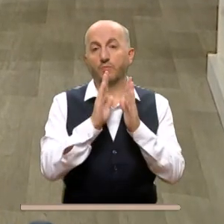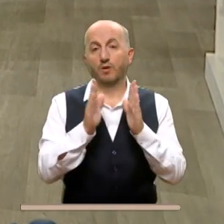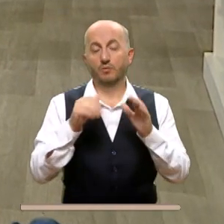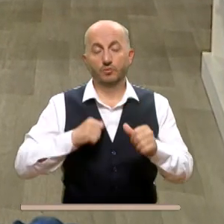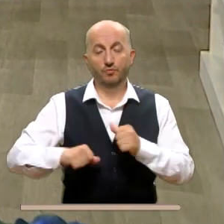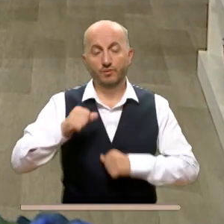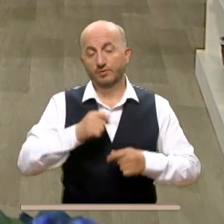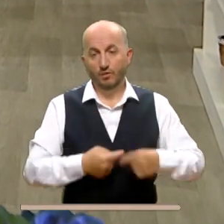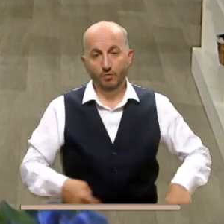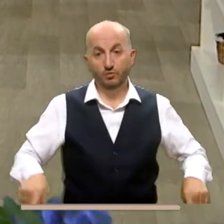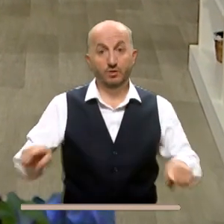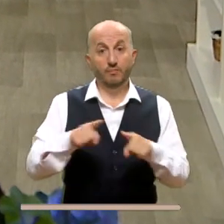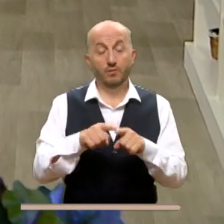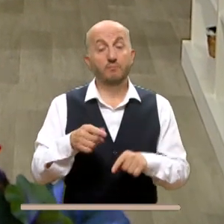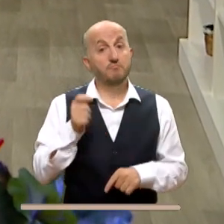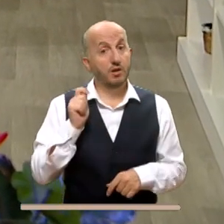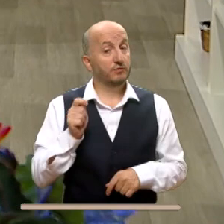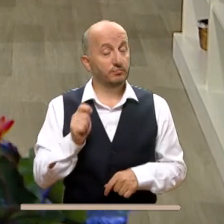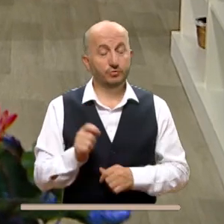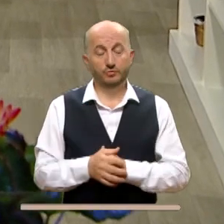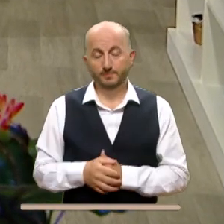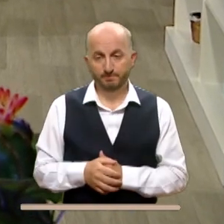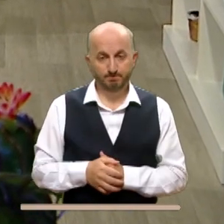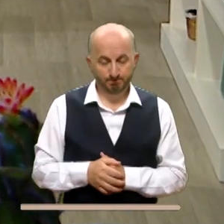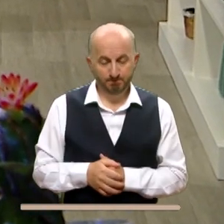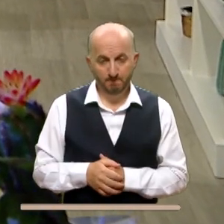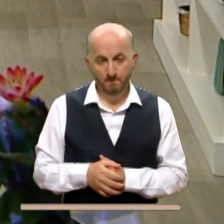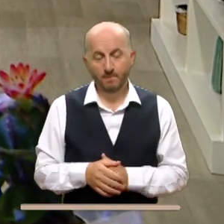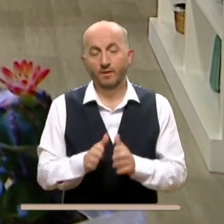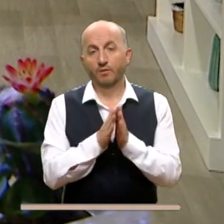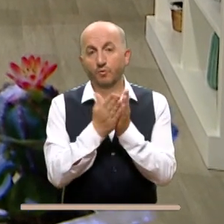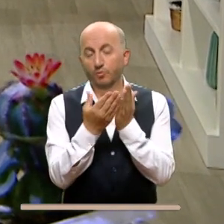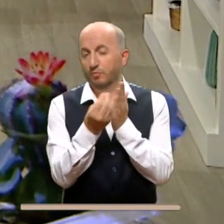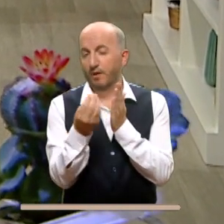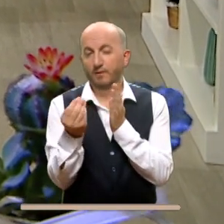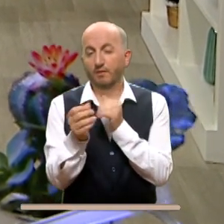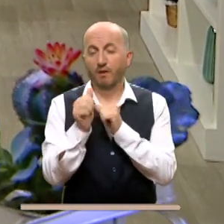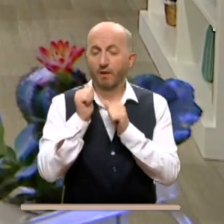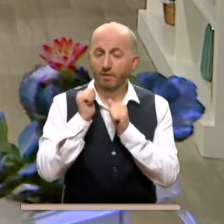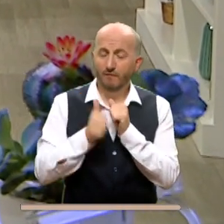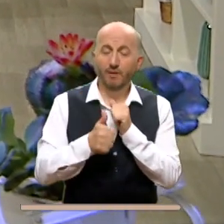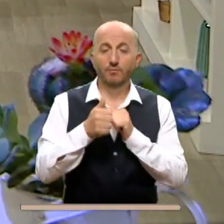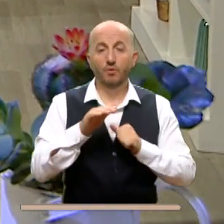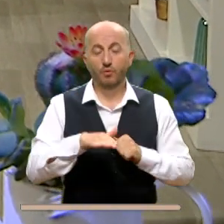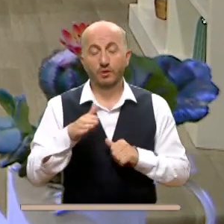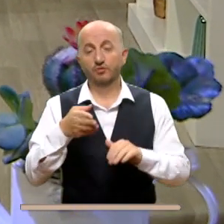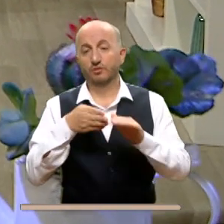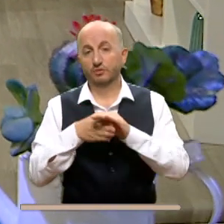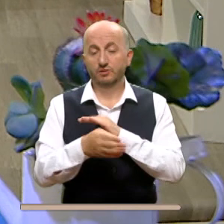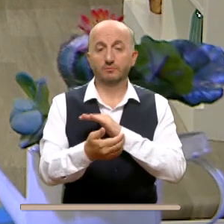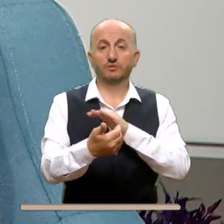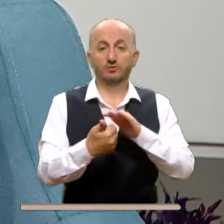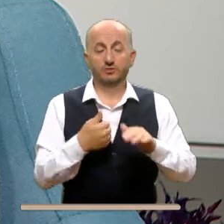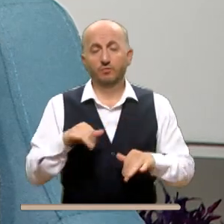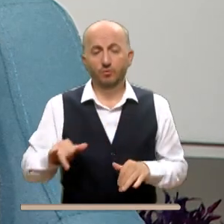üniversite ortamının doğrusu olmazsa olmazı. Yani kütüphaneler devamlı öğrencilerin girip çıkıp yoğun bir